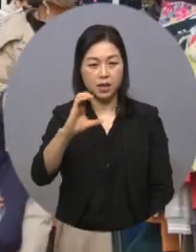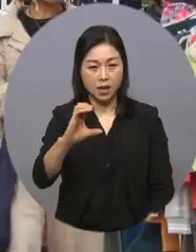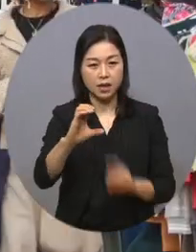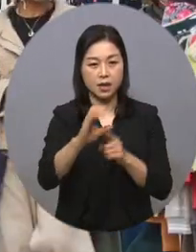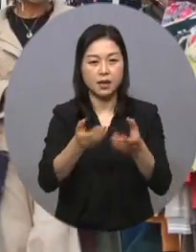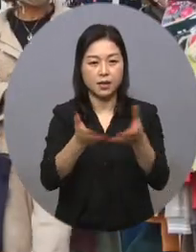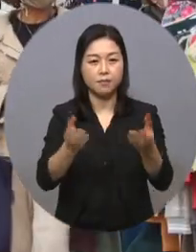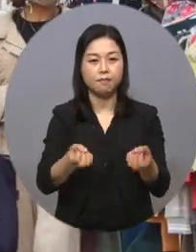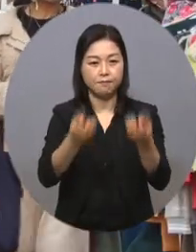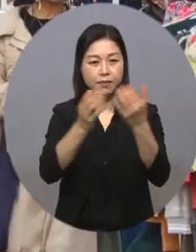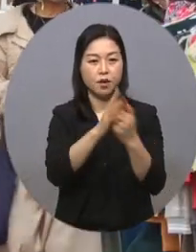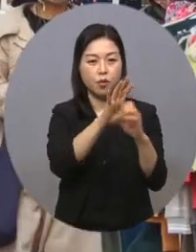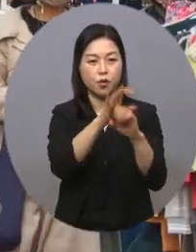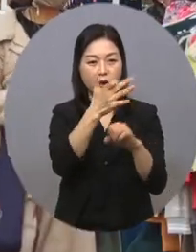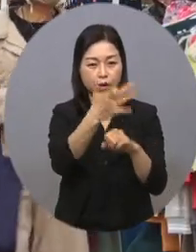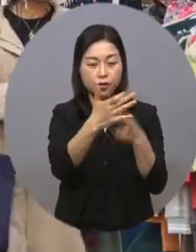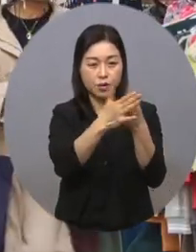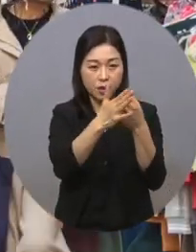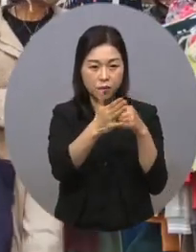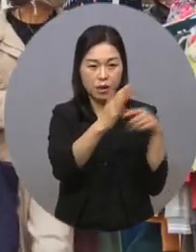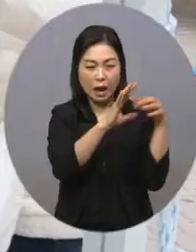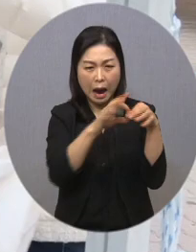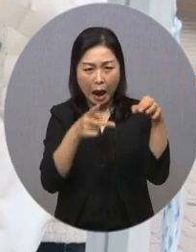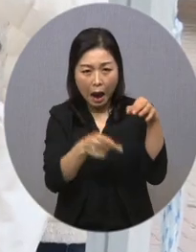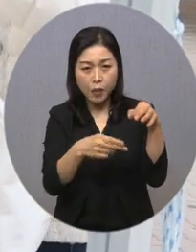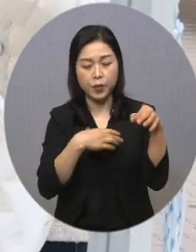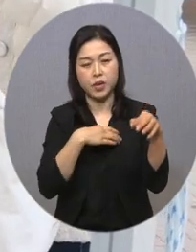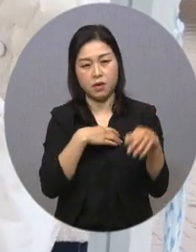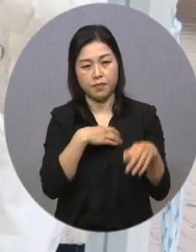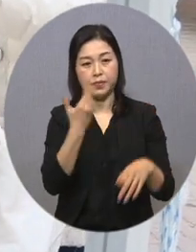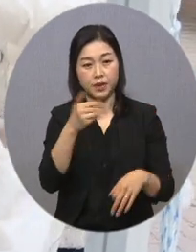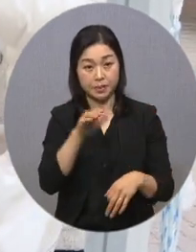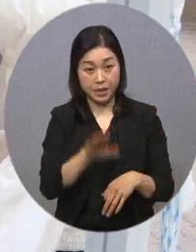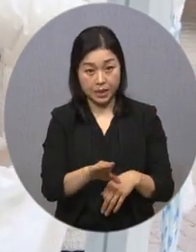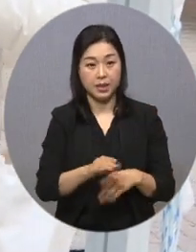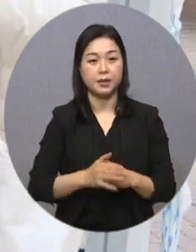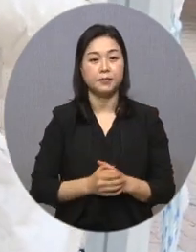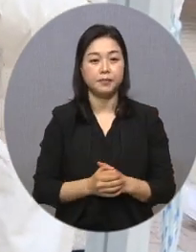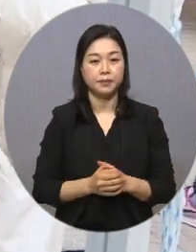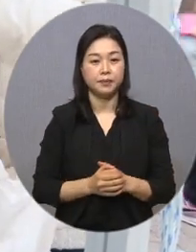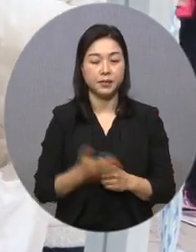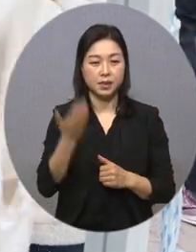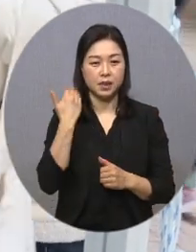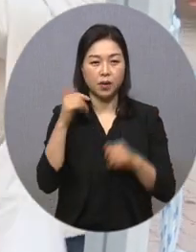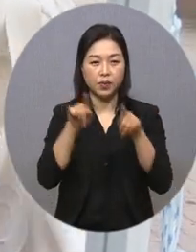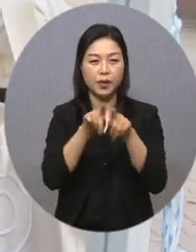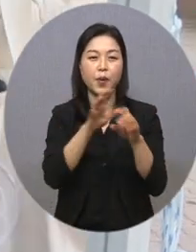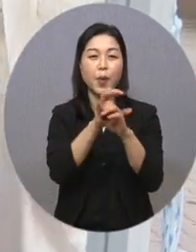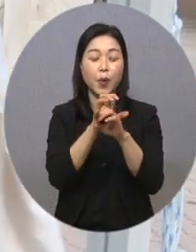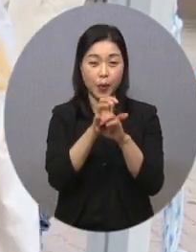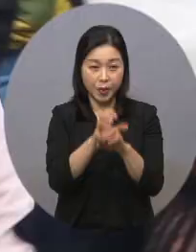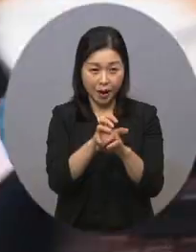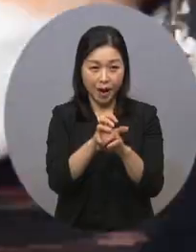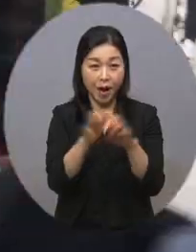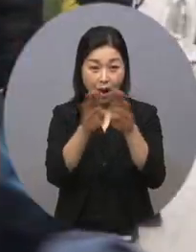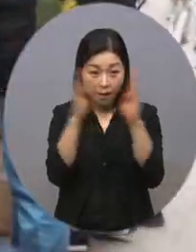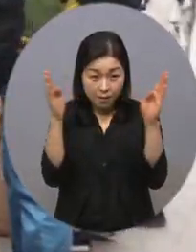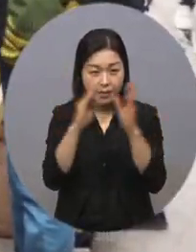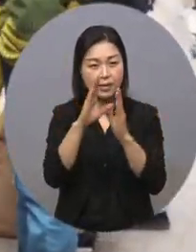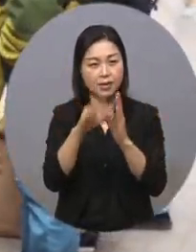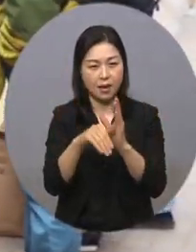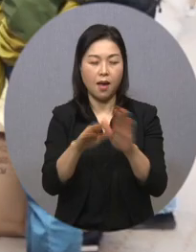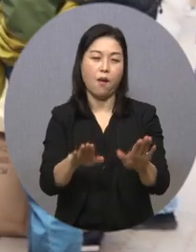행사는 코로나19로 그 명맥이 끊길 위기를 맞았었지만 지난번 위드 코로나 기간을 통해